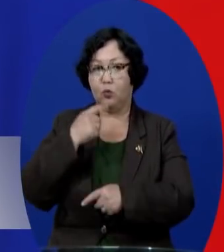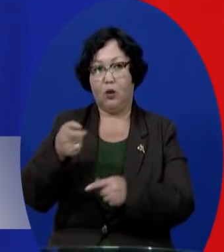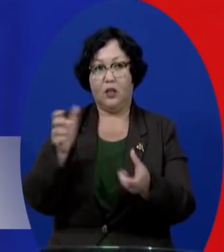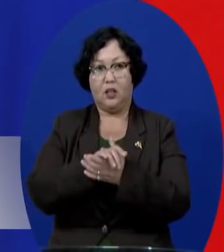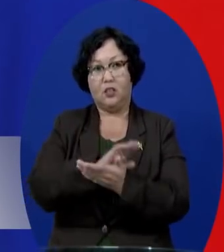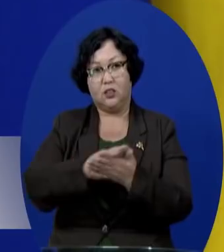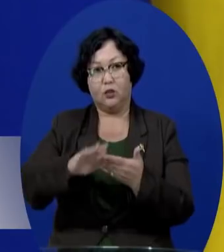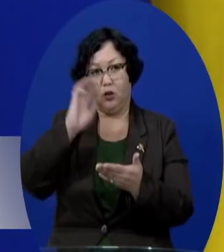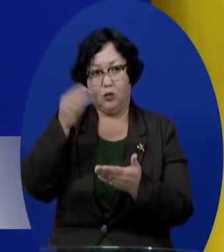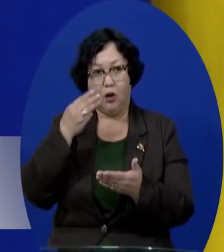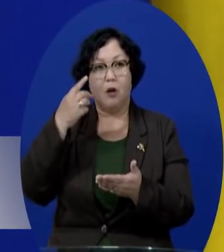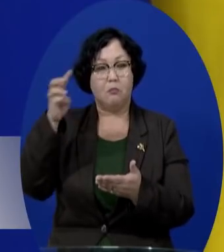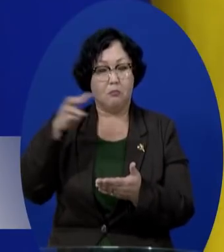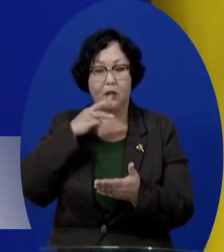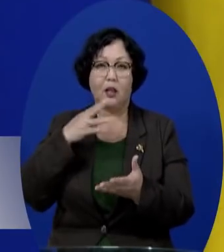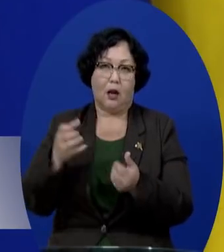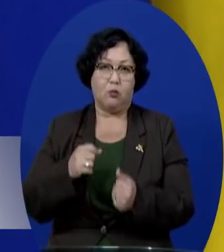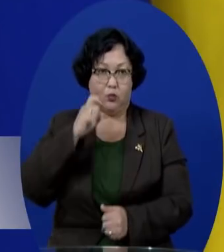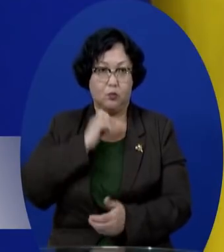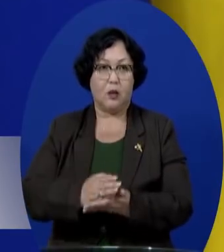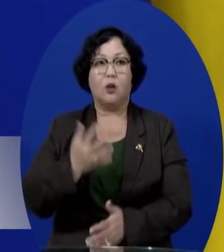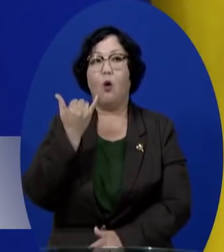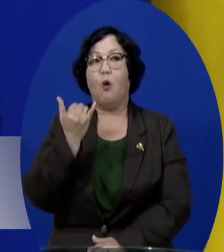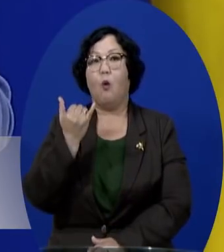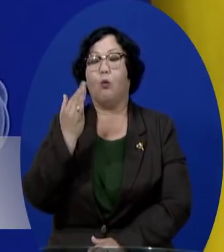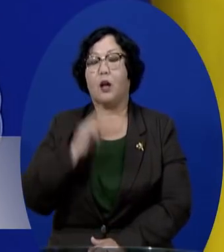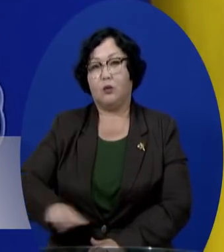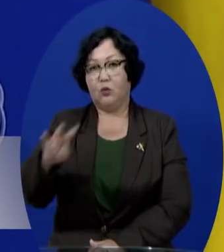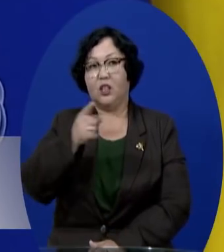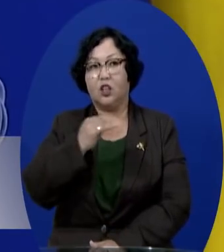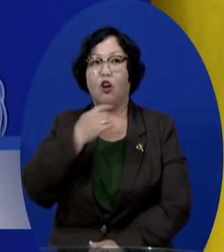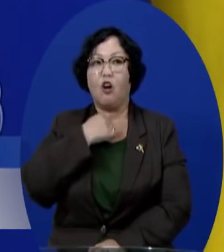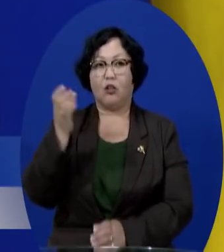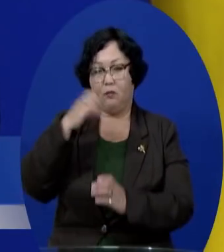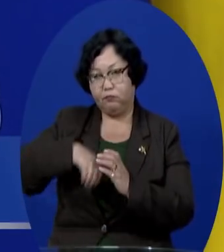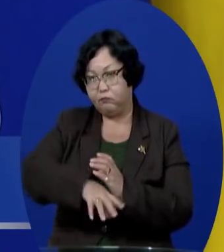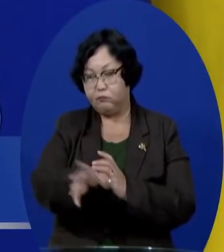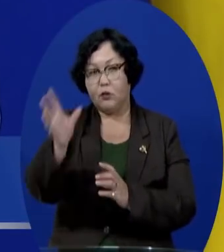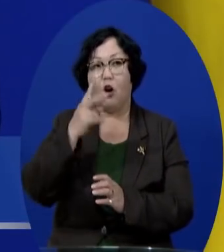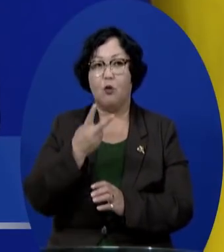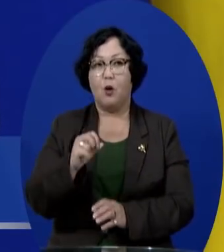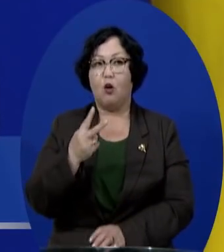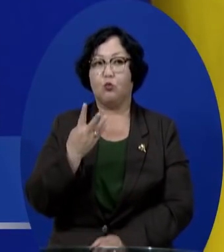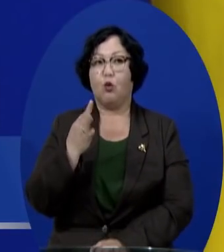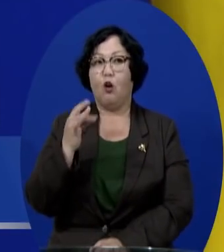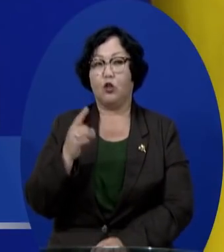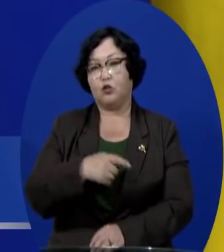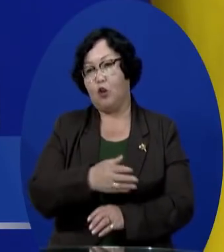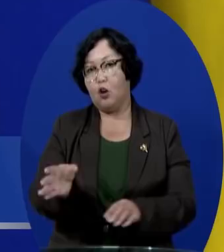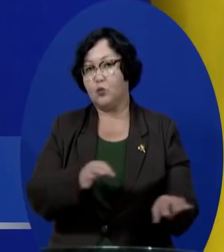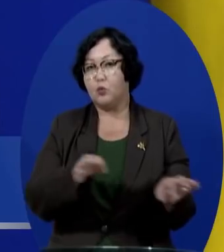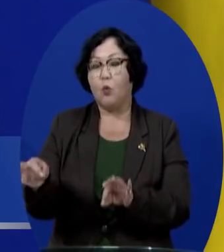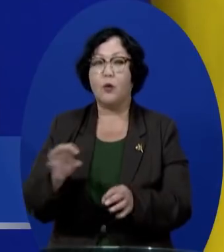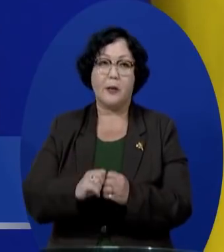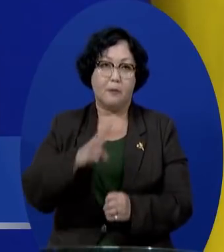байна. Бид Украинаар хий дамжуулах тухай хэлэлцээрийг 2024 оноос хойш сунгах тухай хэлэлцээг